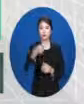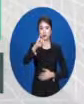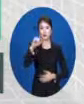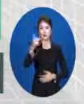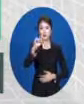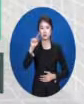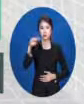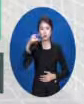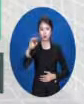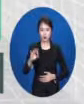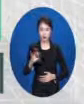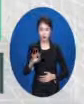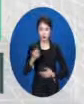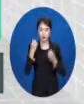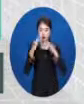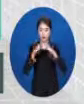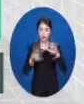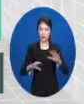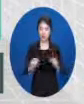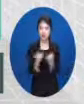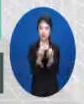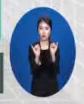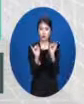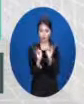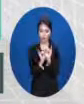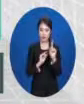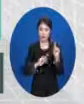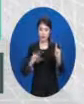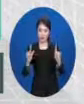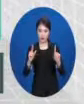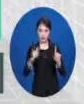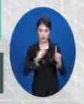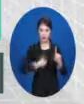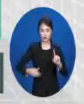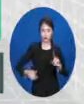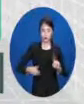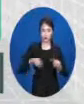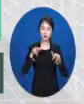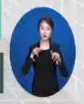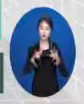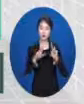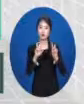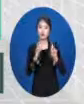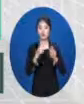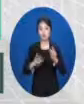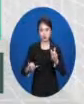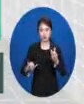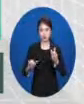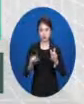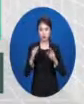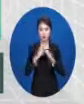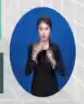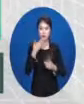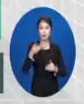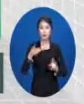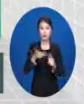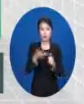동남구 신안동 새마을 부녀회는 지난 1일 주민센터에서 직원 20여 명에게 집밥을 제공했습니다.